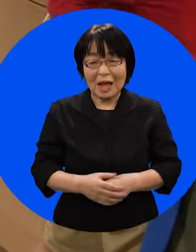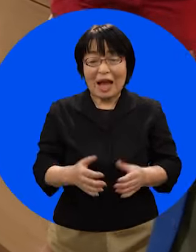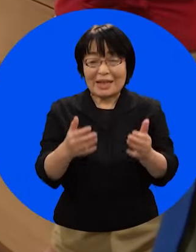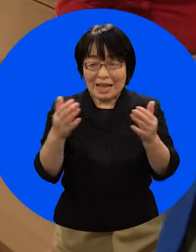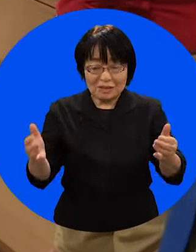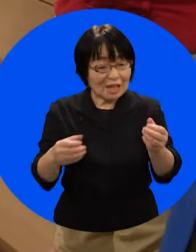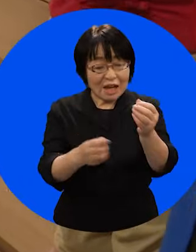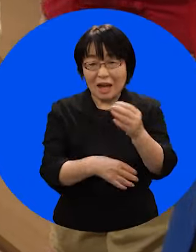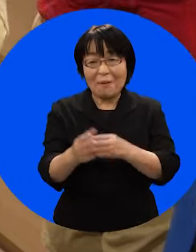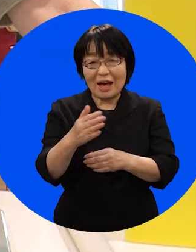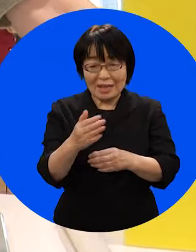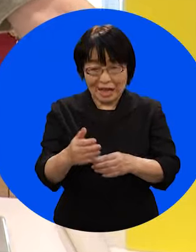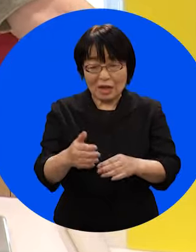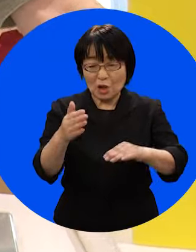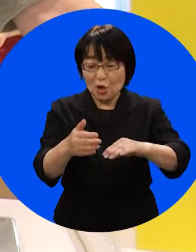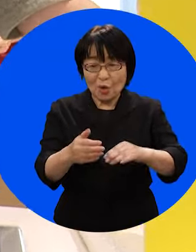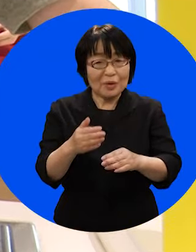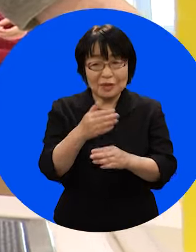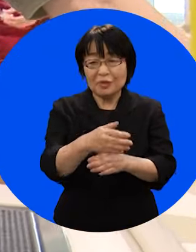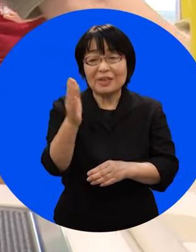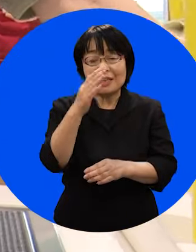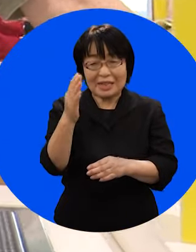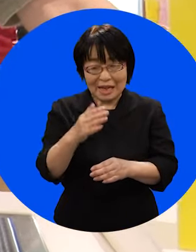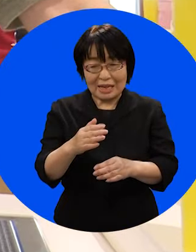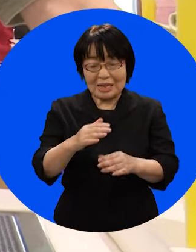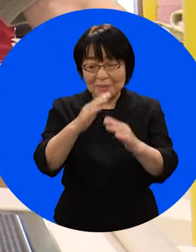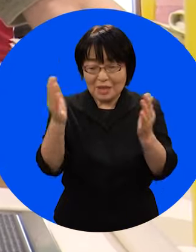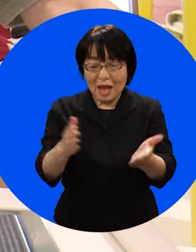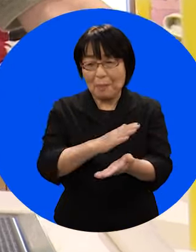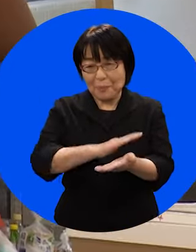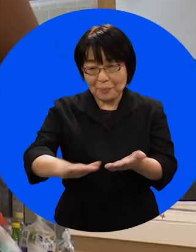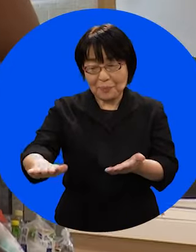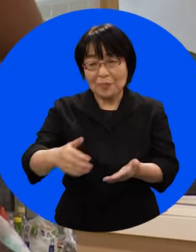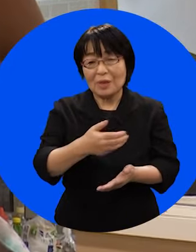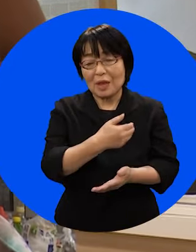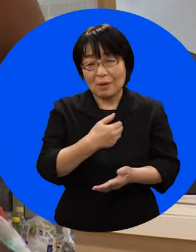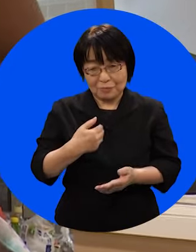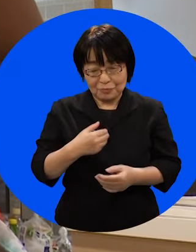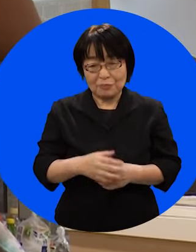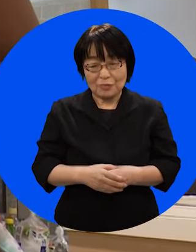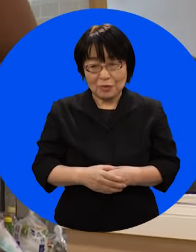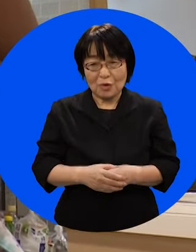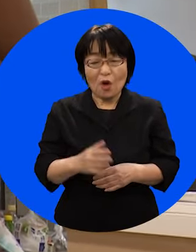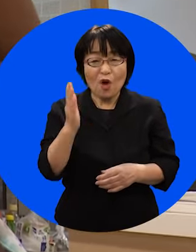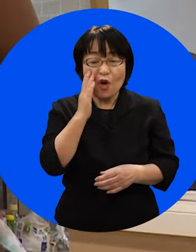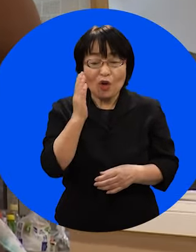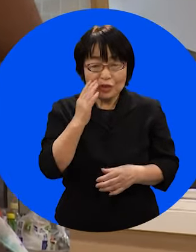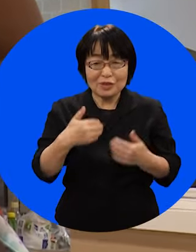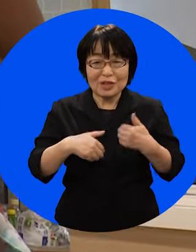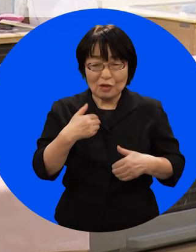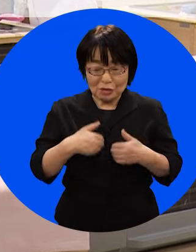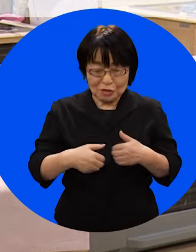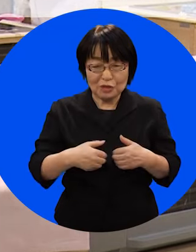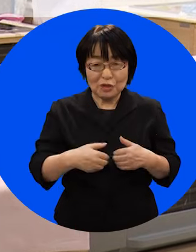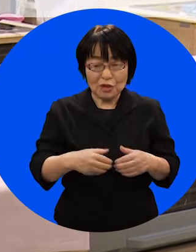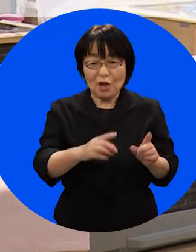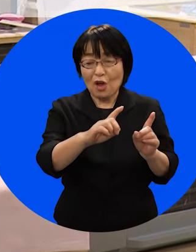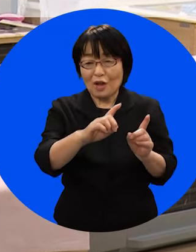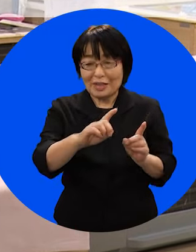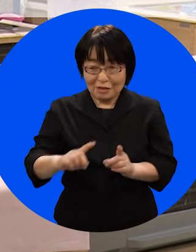りすぎず、そして食べ残さないを合言葉に、美味しく楽しく食品ロス削減に取り組みましょう。